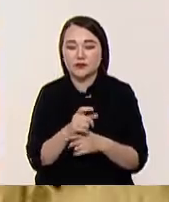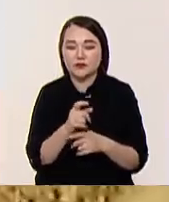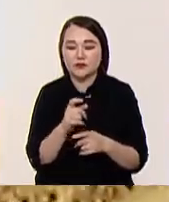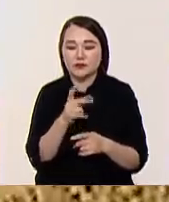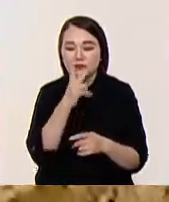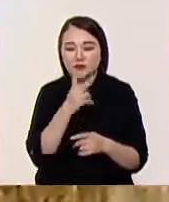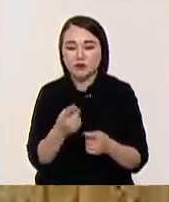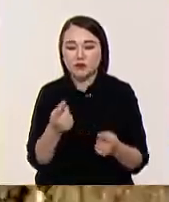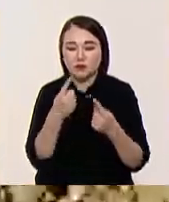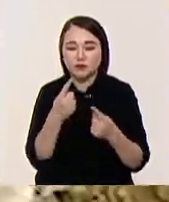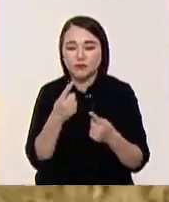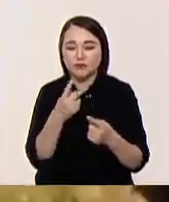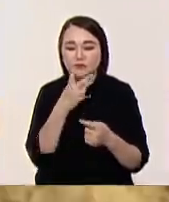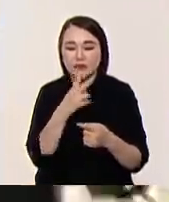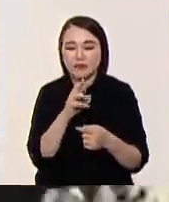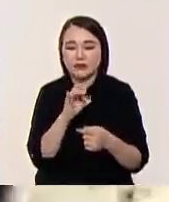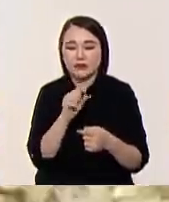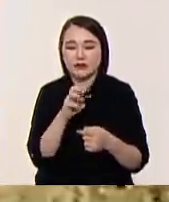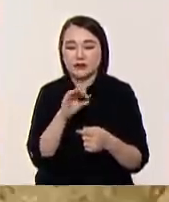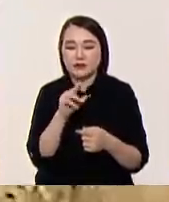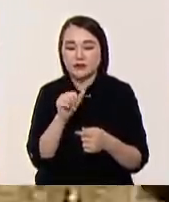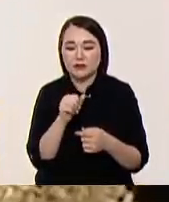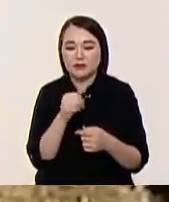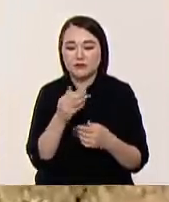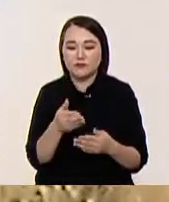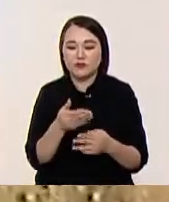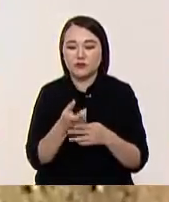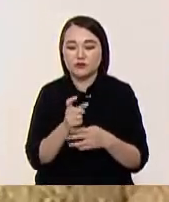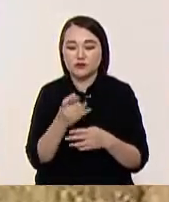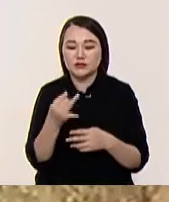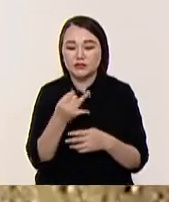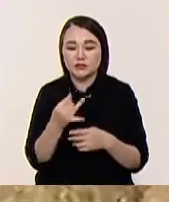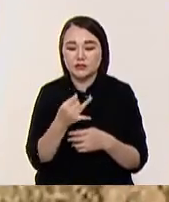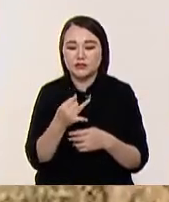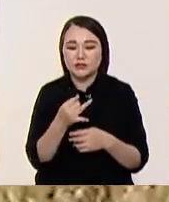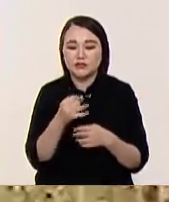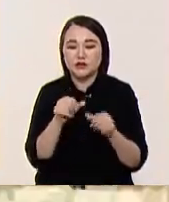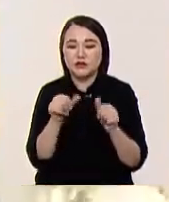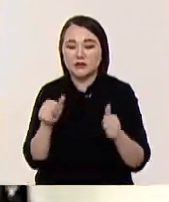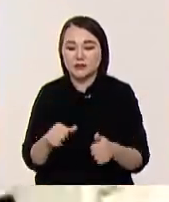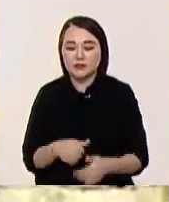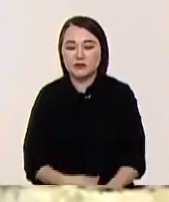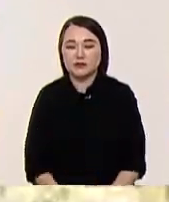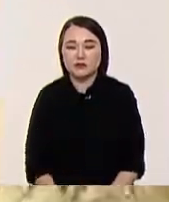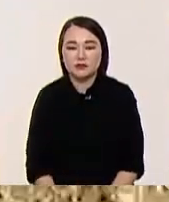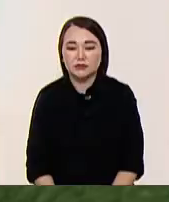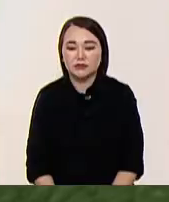Вот крупный фрагмент керамики. Вот. Очень интересный абразив.